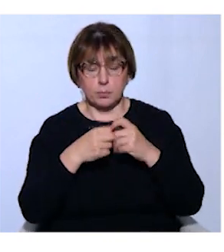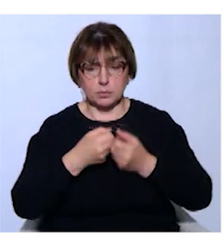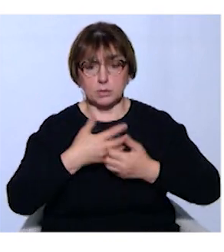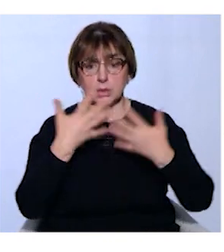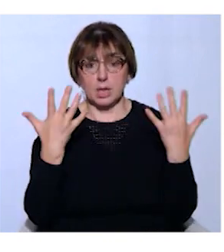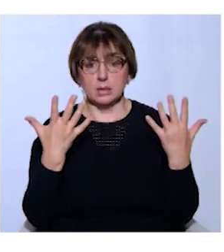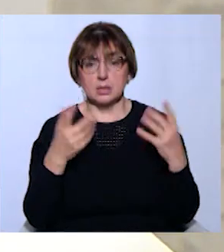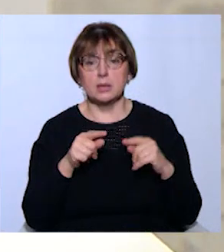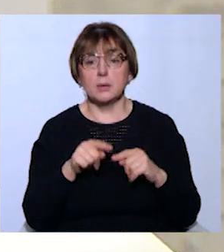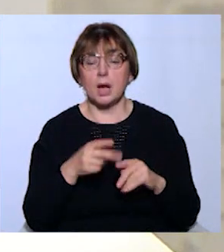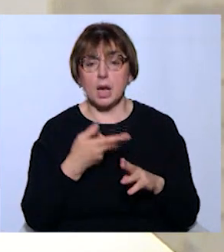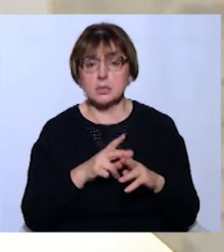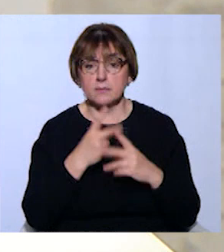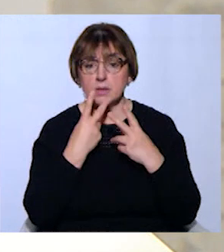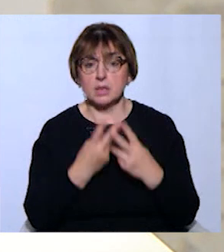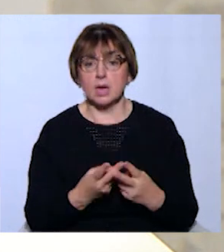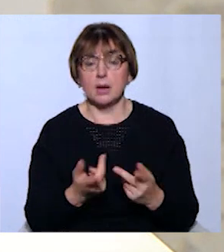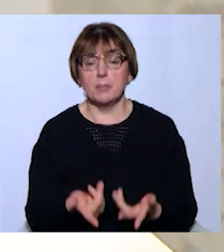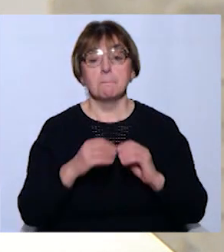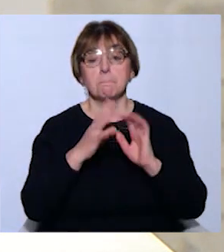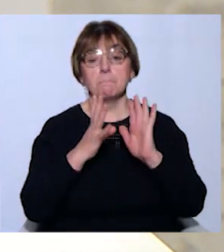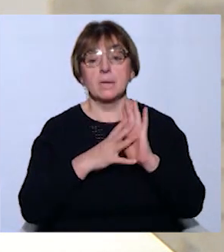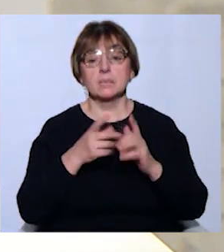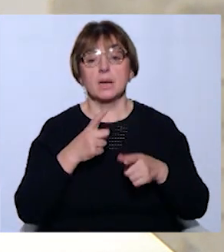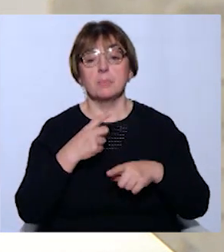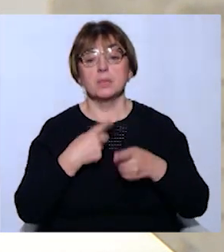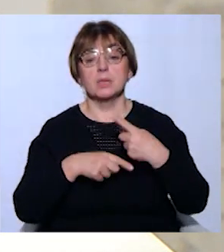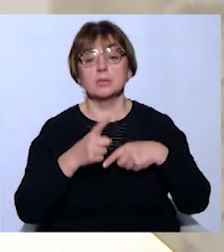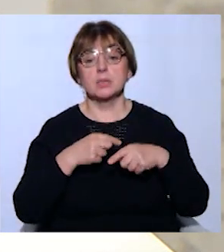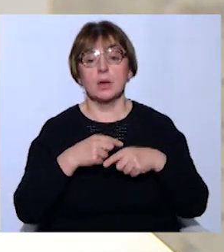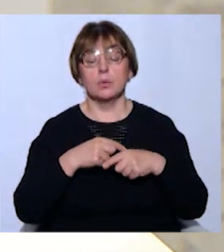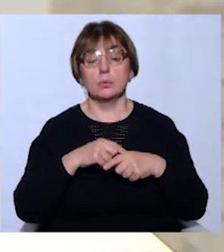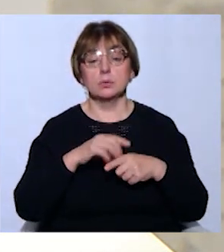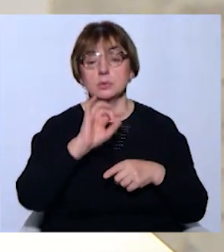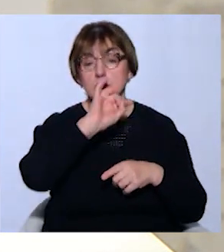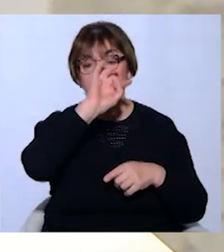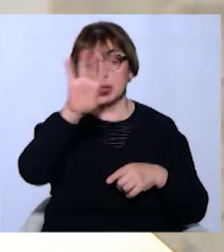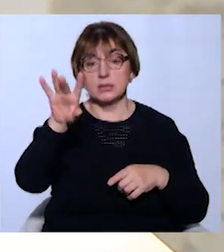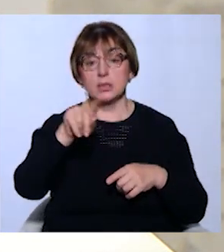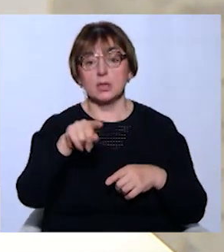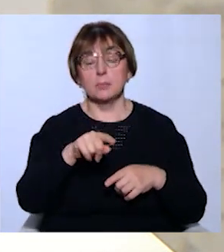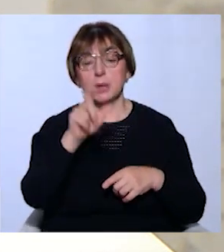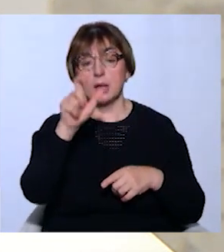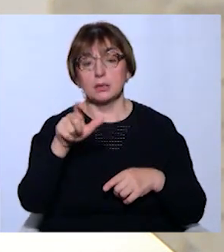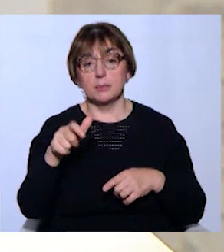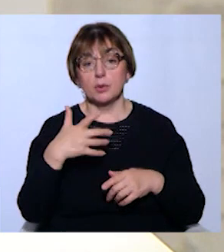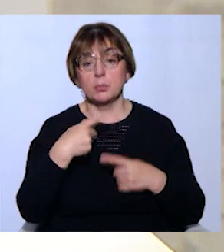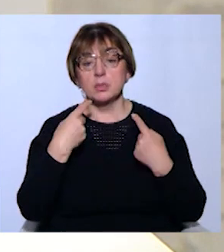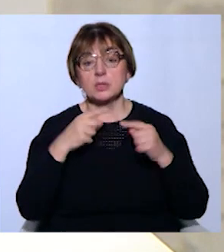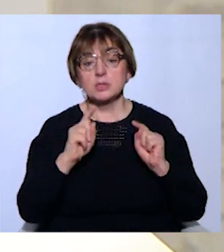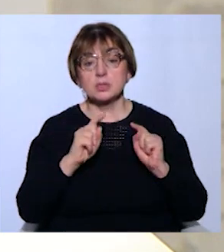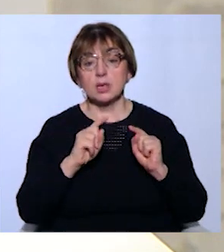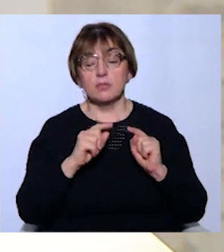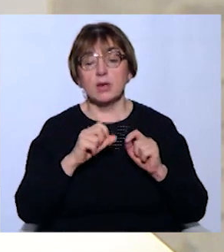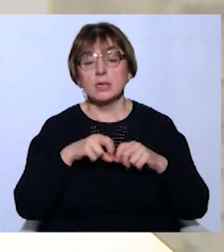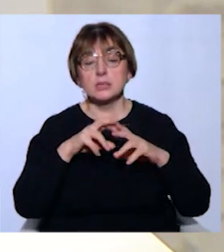მან. ასევე მე-19 საუკუნის გამორჩეული მეცნიერები, ასევე რომლებმაც სხვა